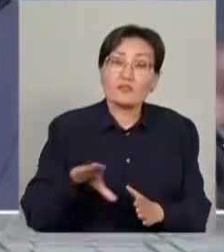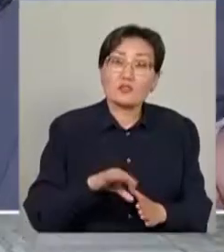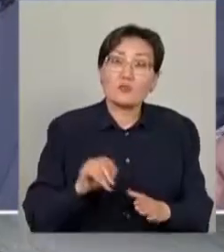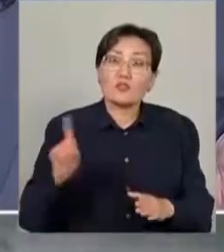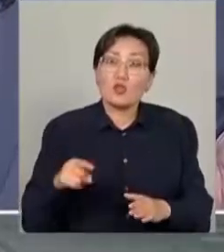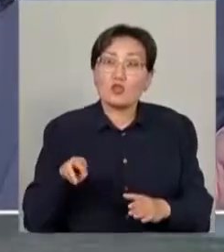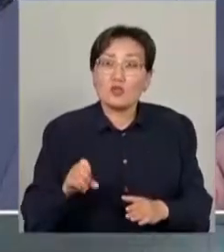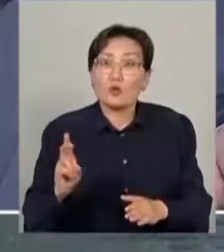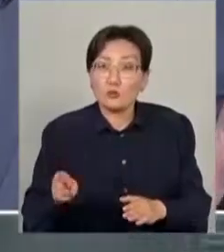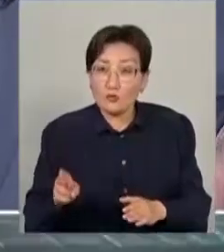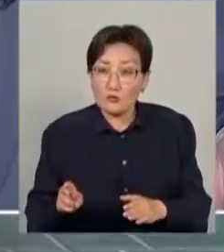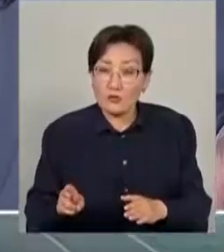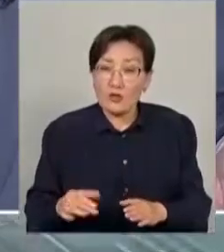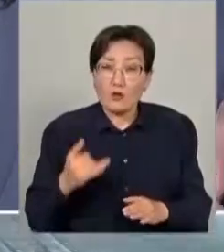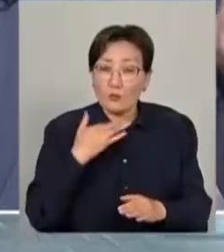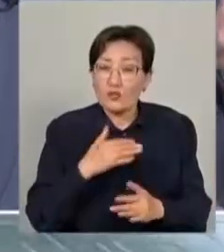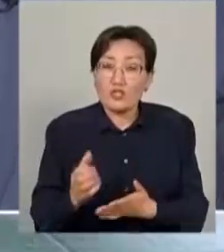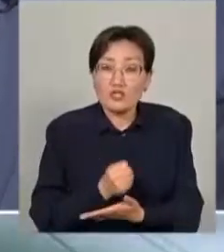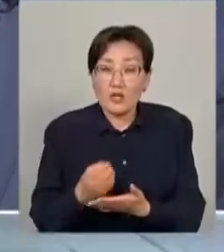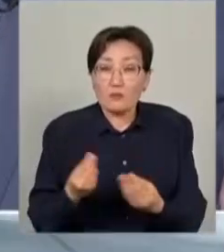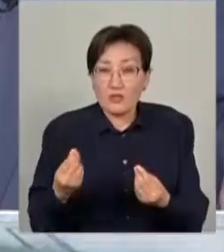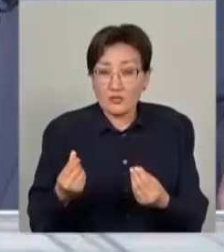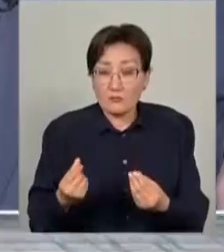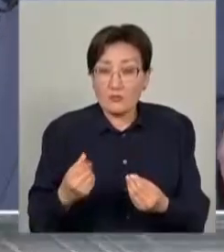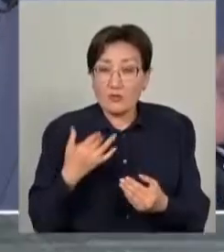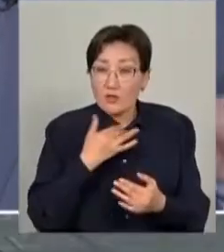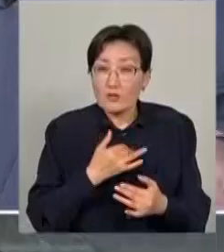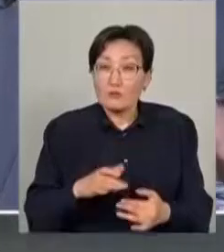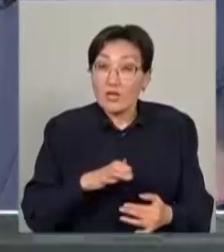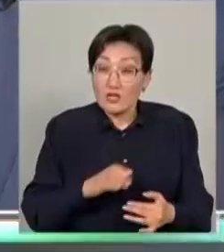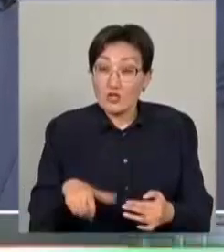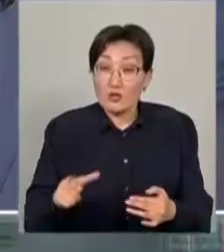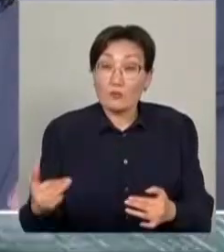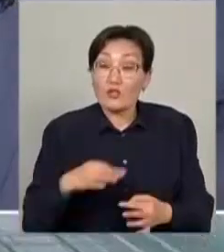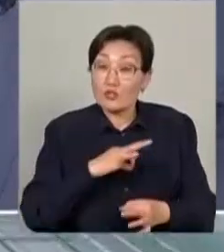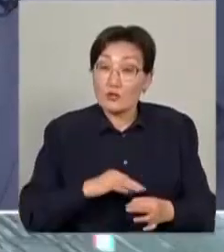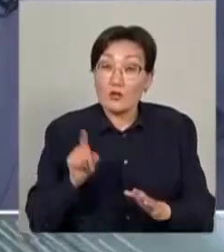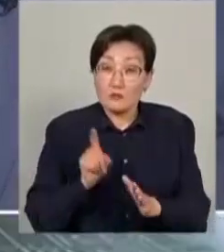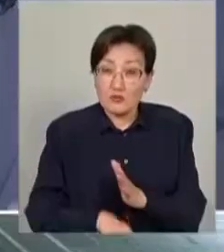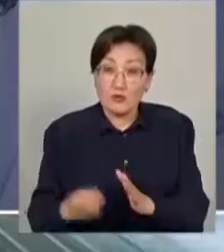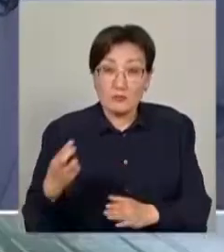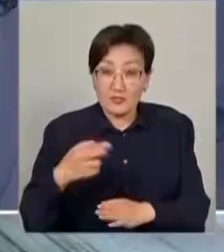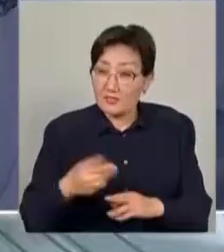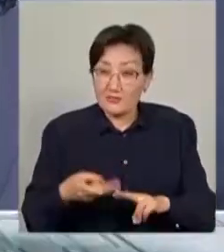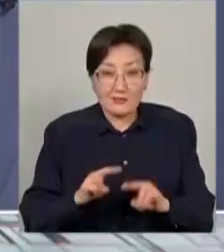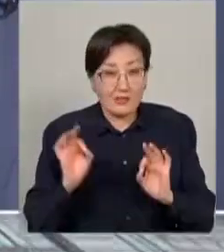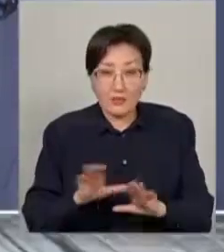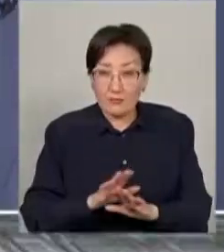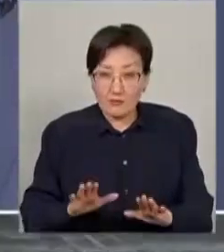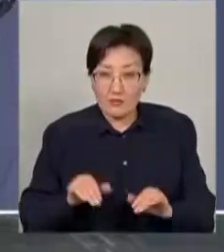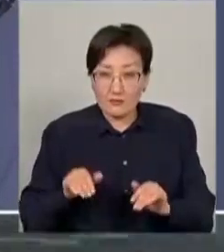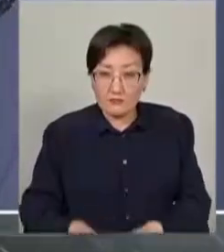даже те, кто много зарабатывает или самодостаточные, они применяли дешевый бензин. Это неправильный ход.